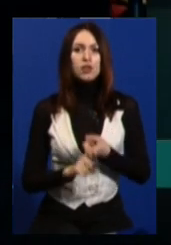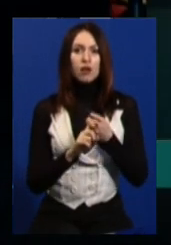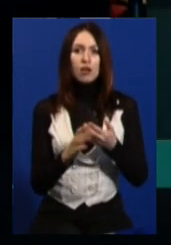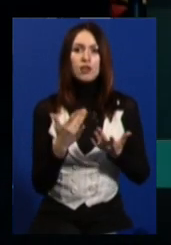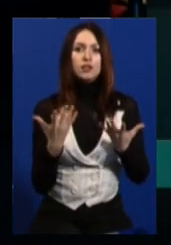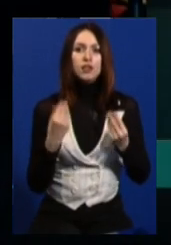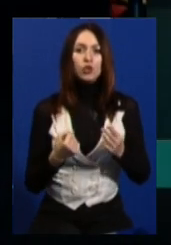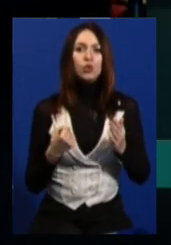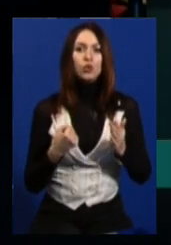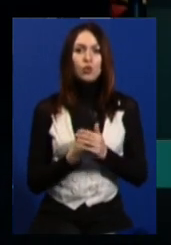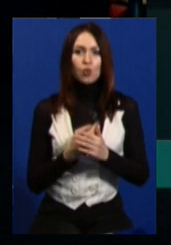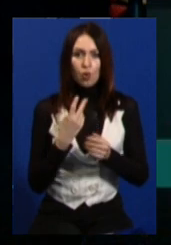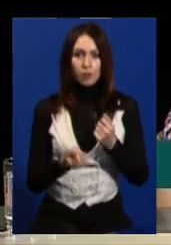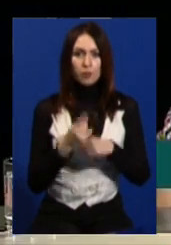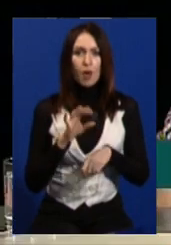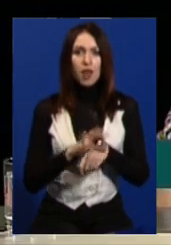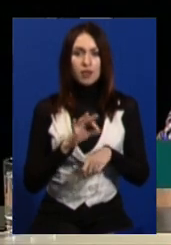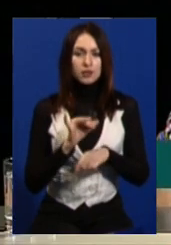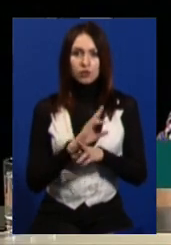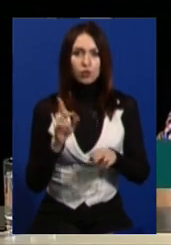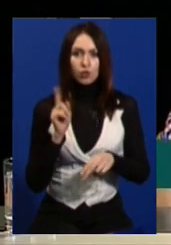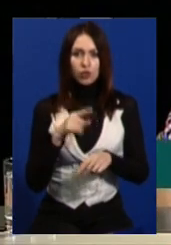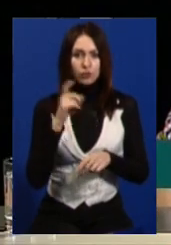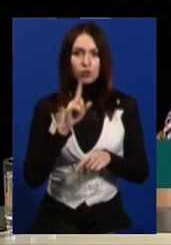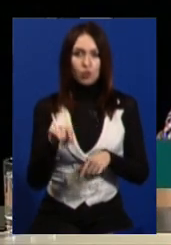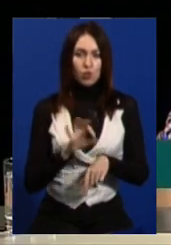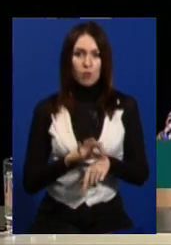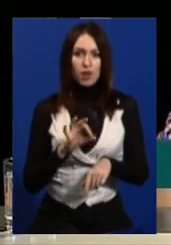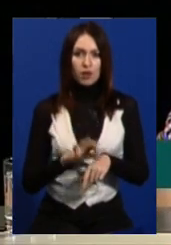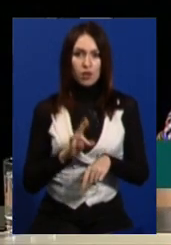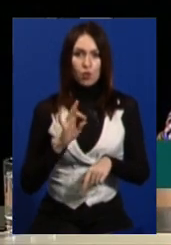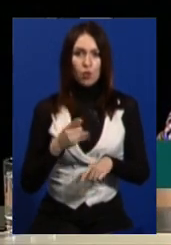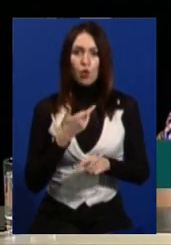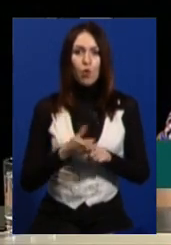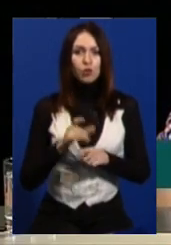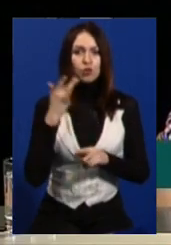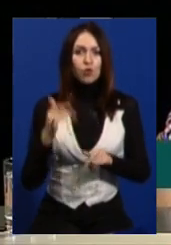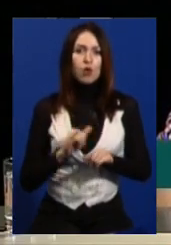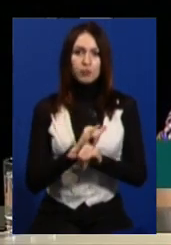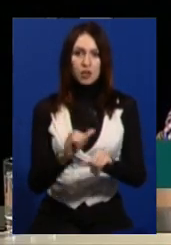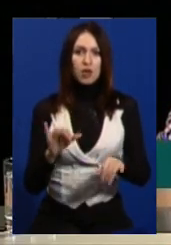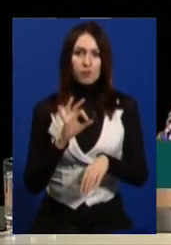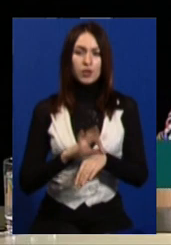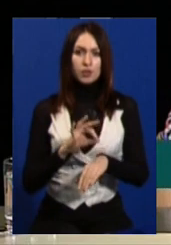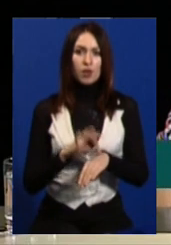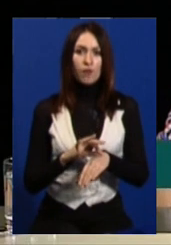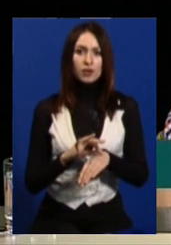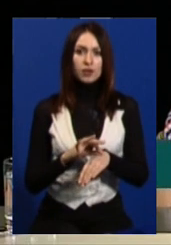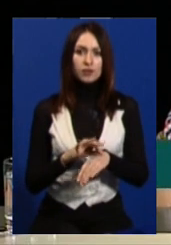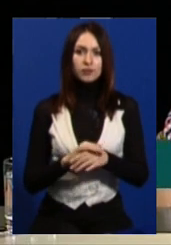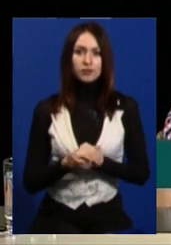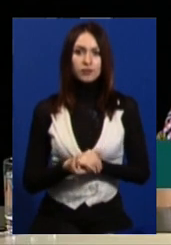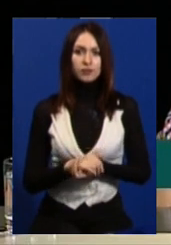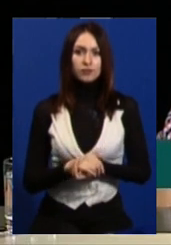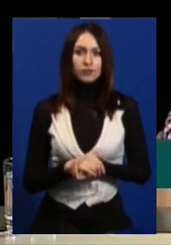до непосредственно проявления болезни, и никто не будет даже подозревать, что он болел. То есть очень легко распространяемое заболевание.